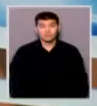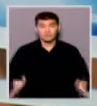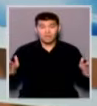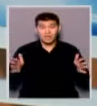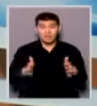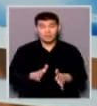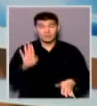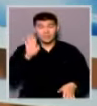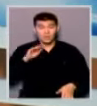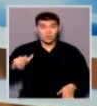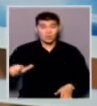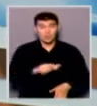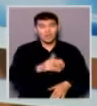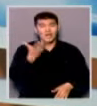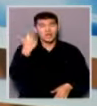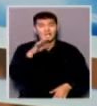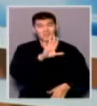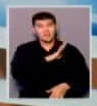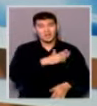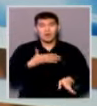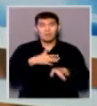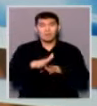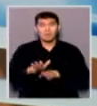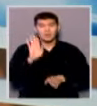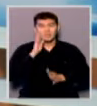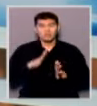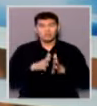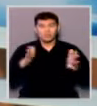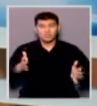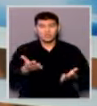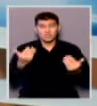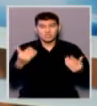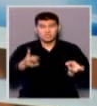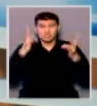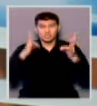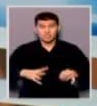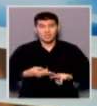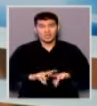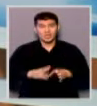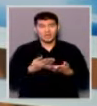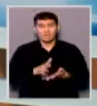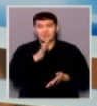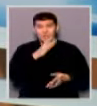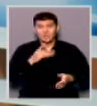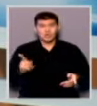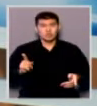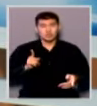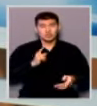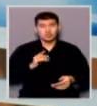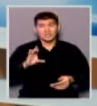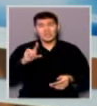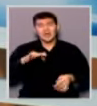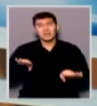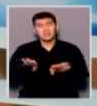Мелеет река Урал, которая когда-то была полноводной. Она на грани катастрофы. Неужели со временем ее ждет участь